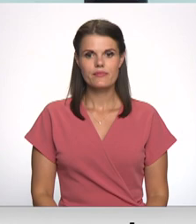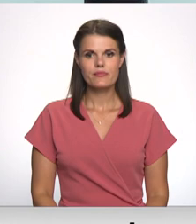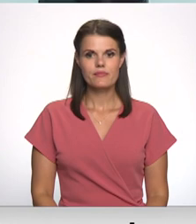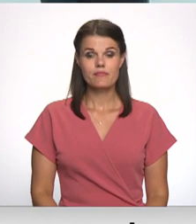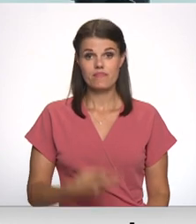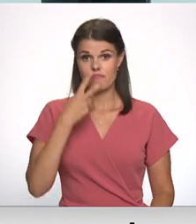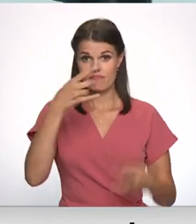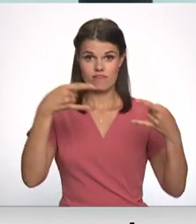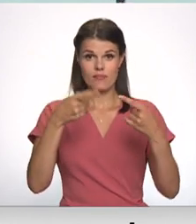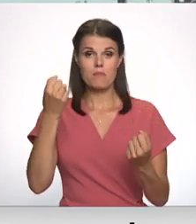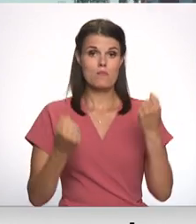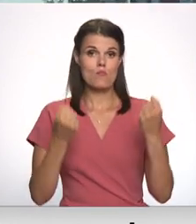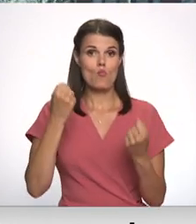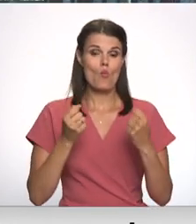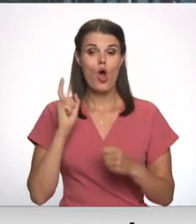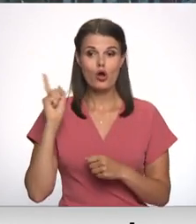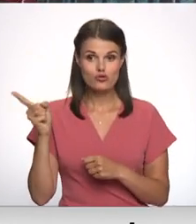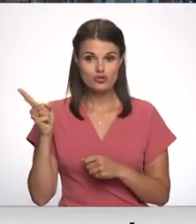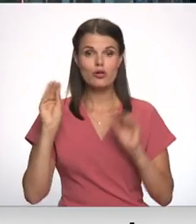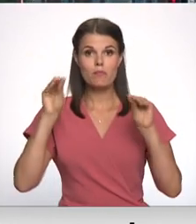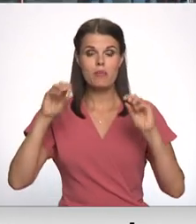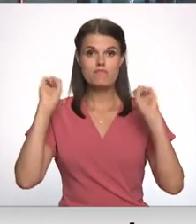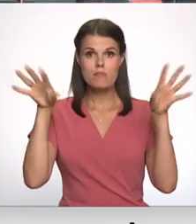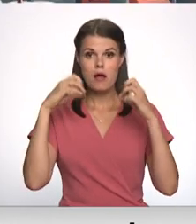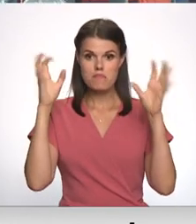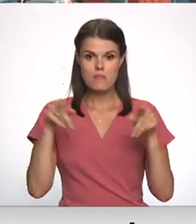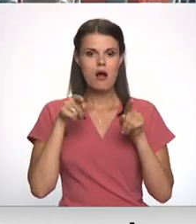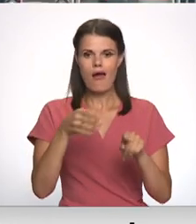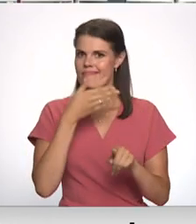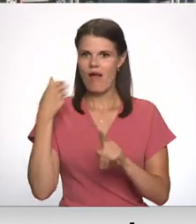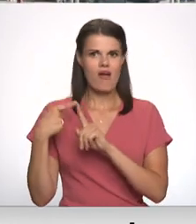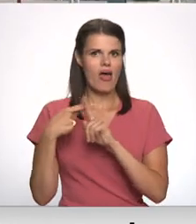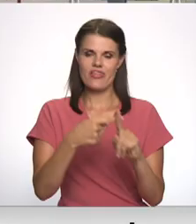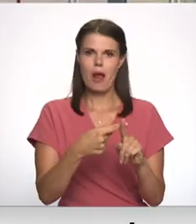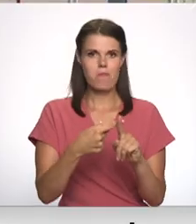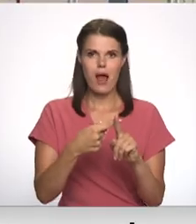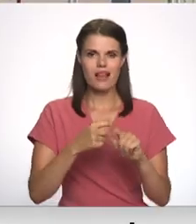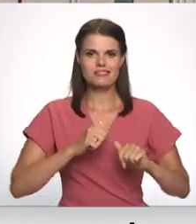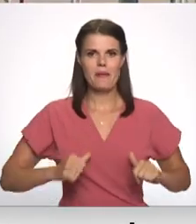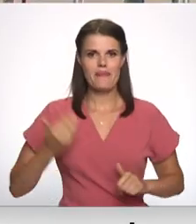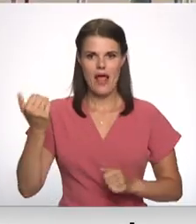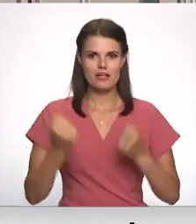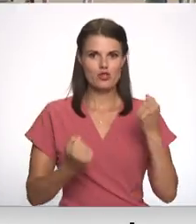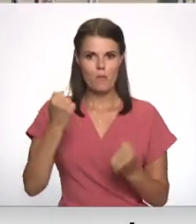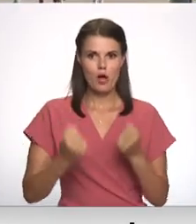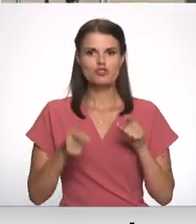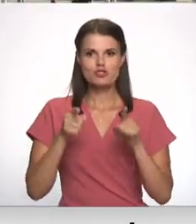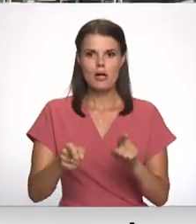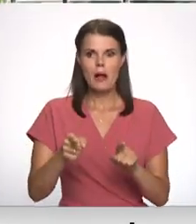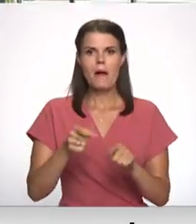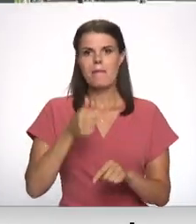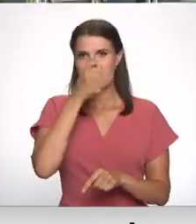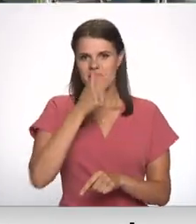Ekrānā redzamā mašīna, kas aprīkota ar bakugunīm, nav neatliekamās medicīniskās palīdzības dienesta auto. Tā pieder